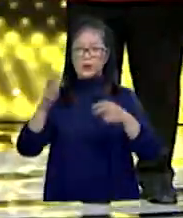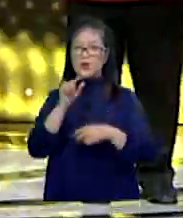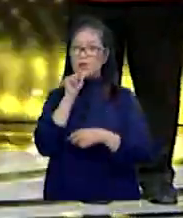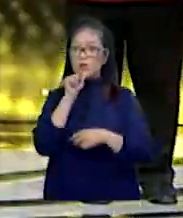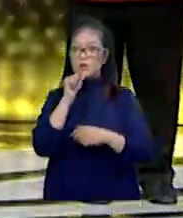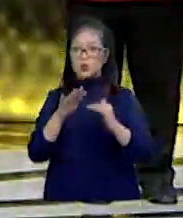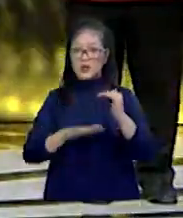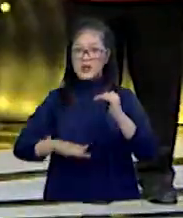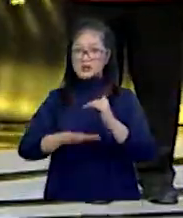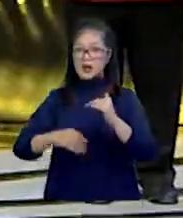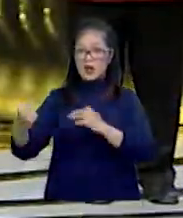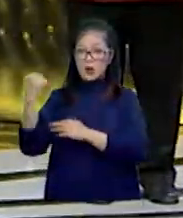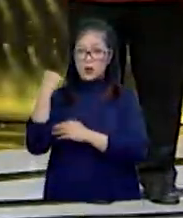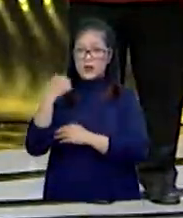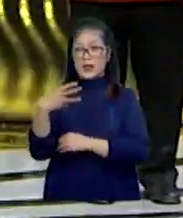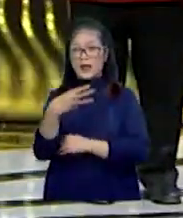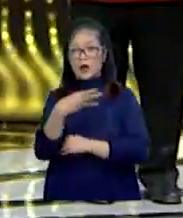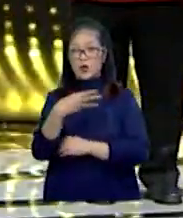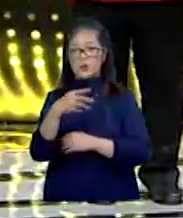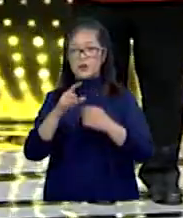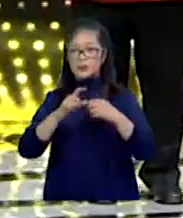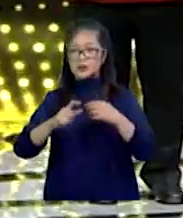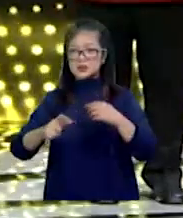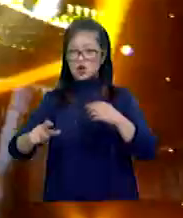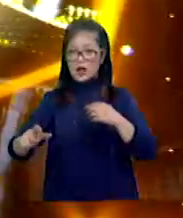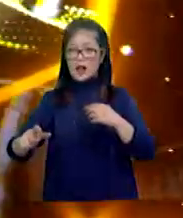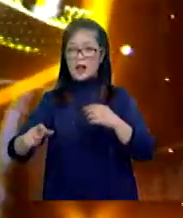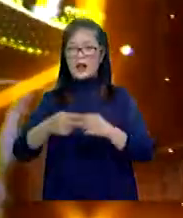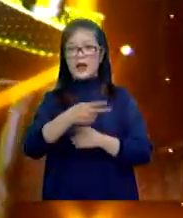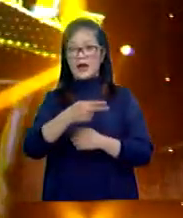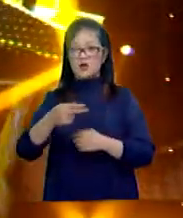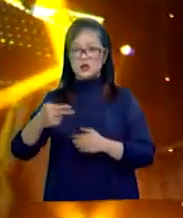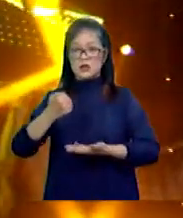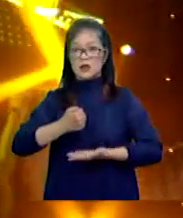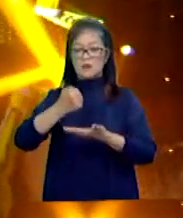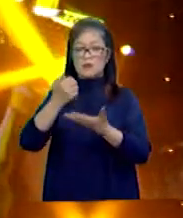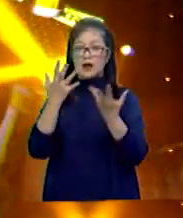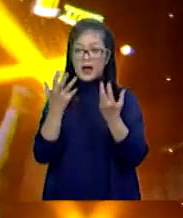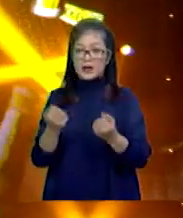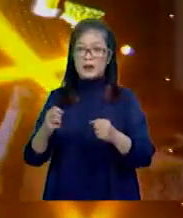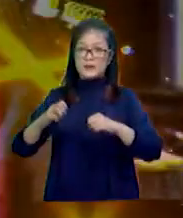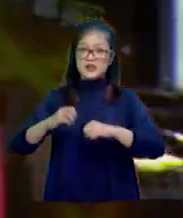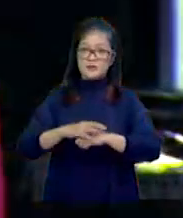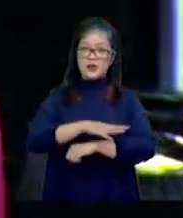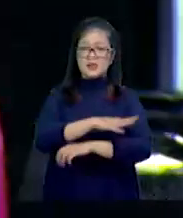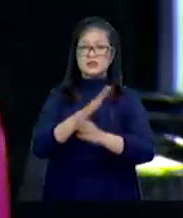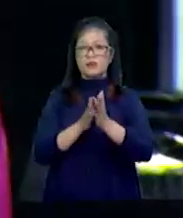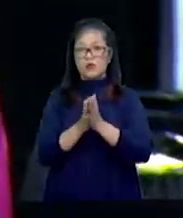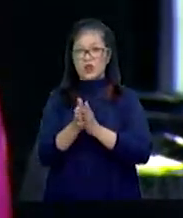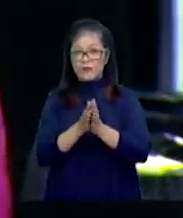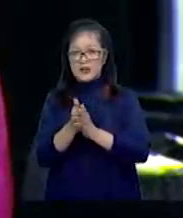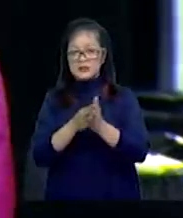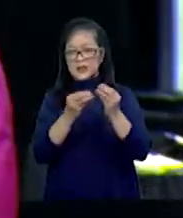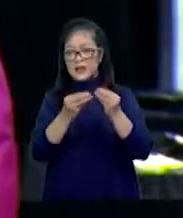for Sustainable Economic Recovery, Indonesia Awards 2022 diharapkan dapat menjadi inspirasi dan motivasi bagi anak bangsa